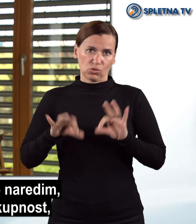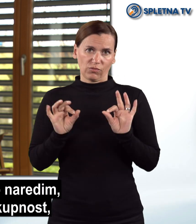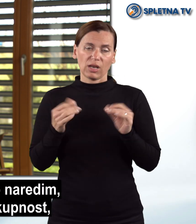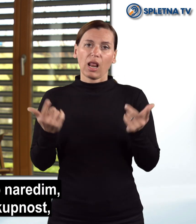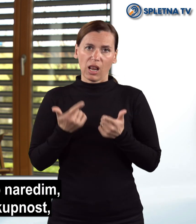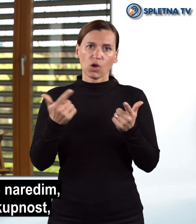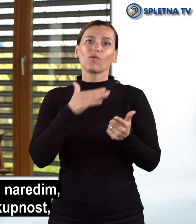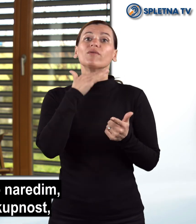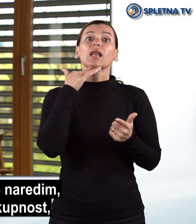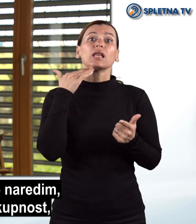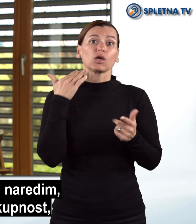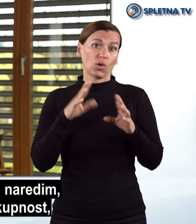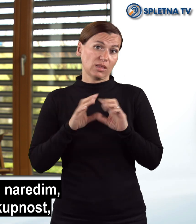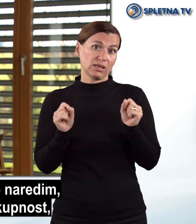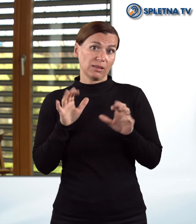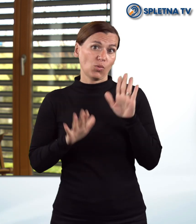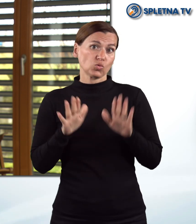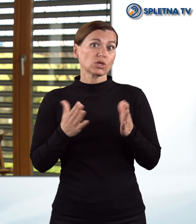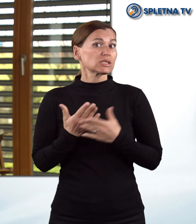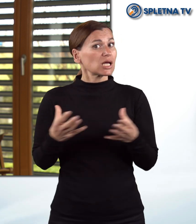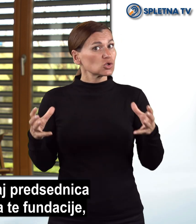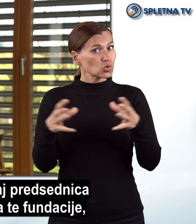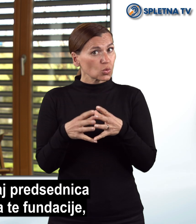lahko veliko naredim mogoče za skupnost,